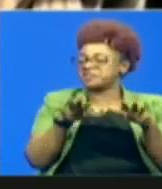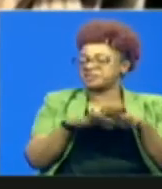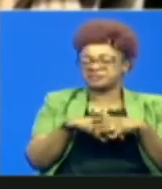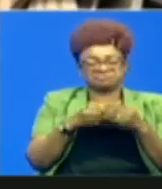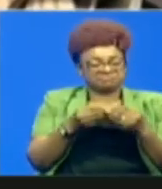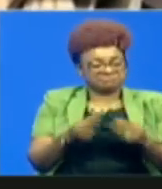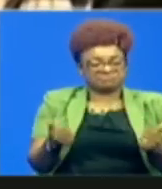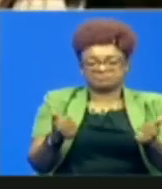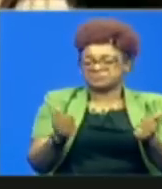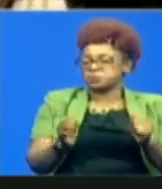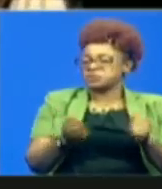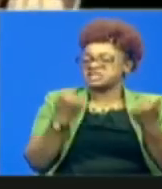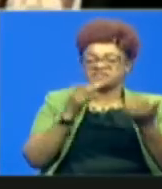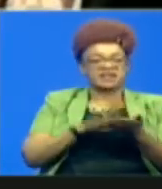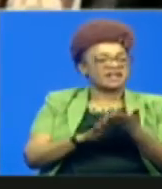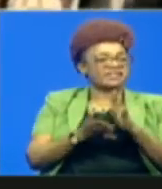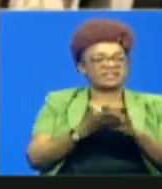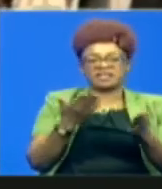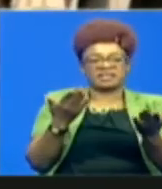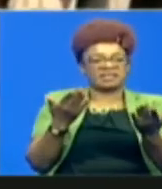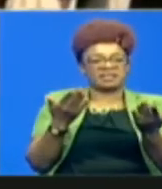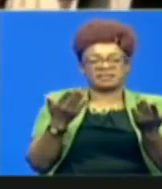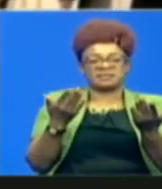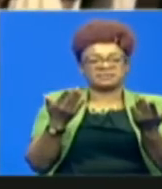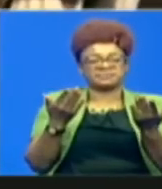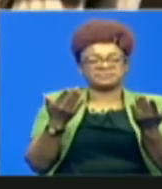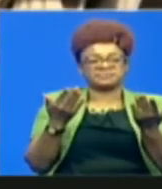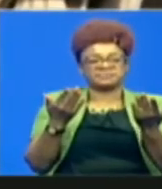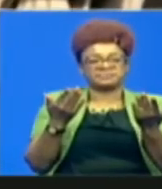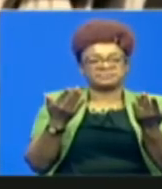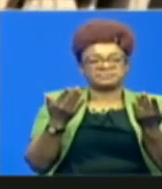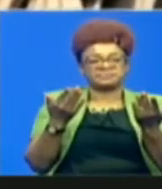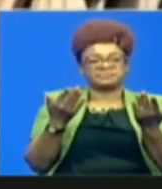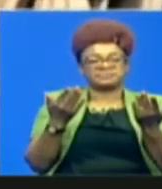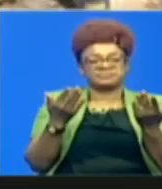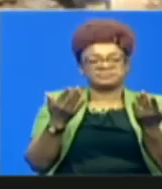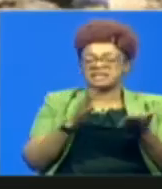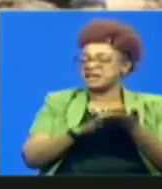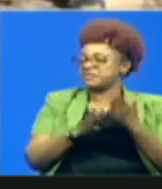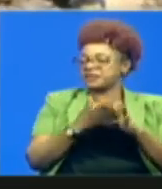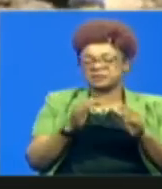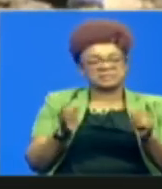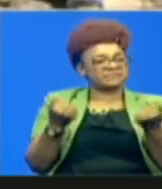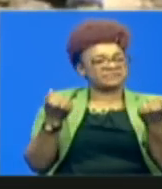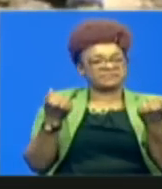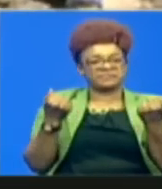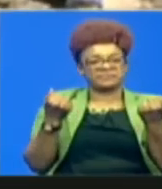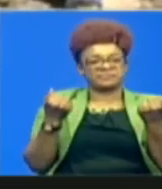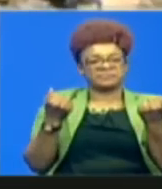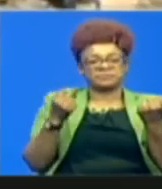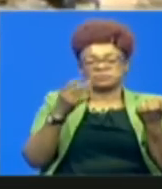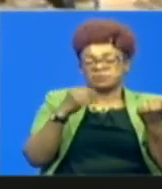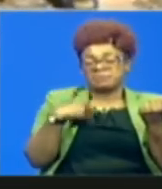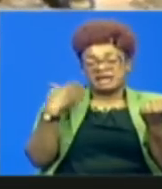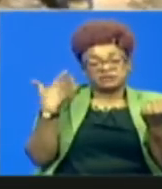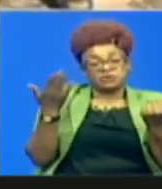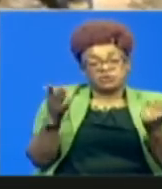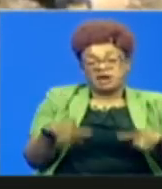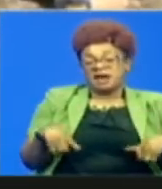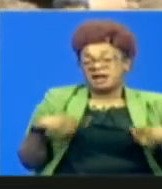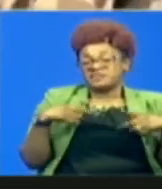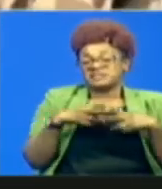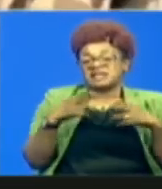hakuna kitu tumesave hata moja. Tumesave almost everything, tumepoteza kila kitu, hakuna kitu tumesave. Sasa hapo nimeshindwa maisha nitaanza aje,